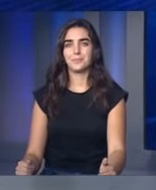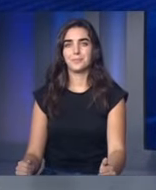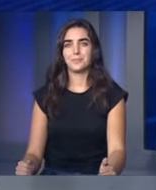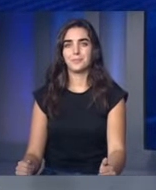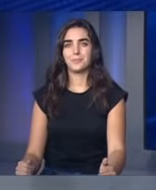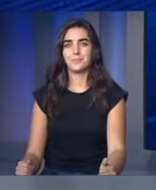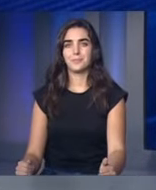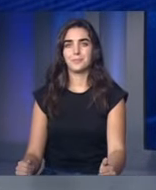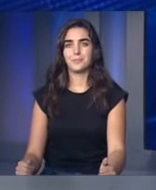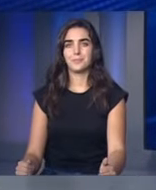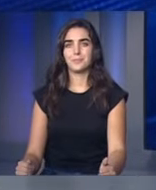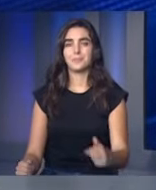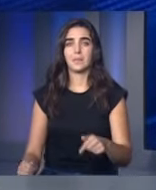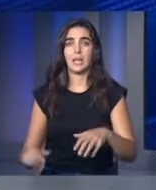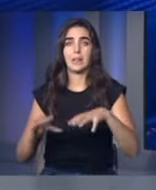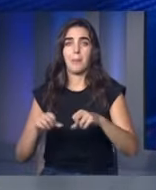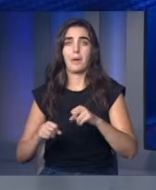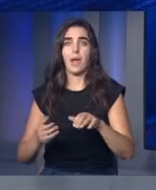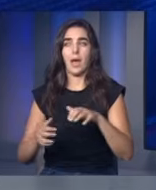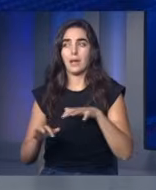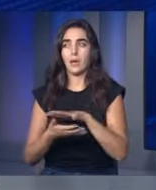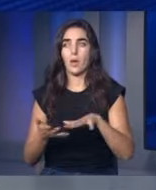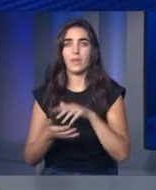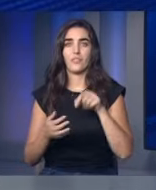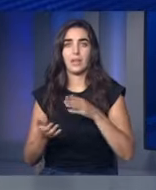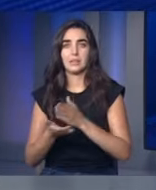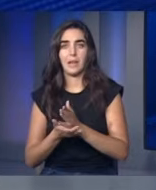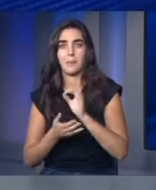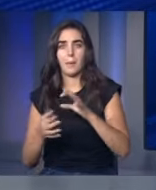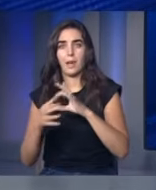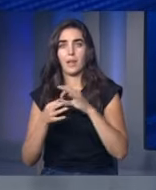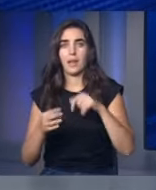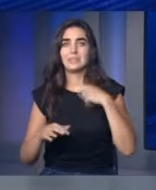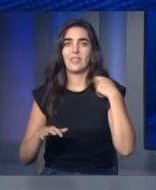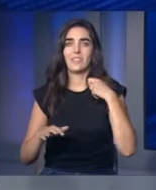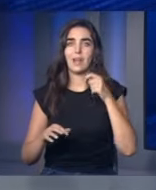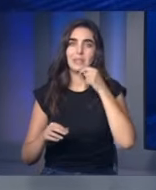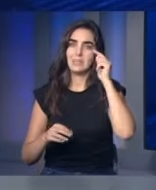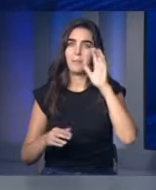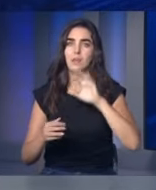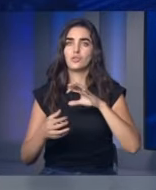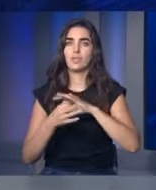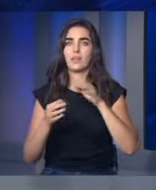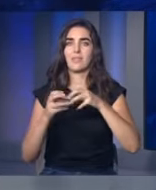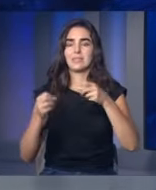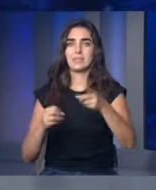لبنان. وضمن الحيوية اللبنانية الثقافية السياحية مهرجانات بيت الدين مع الزميلة نوال